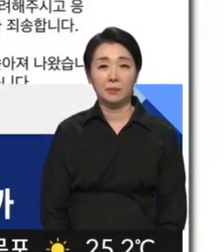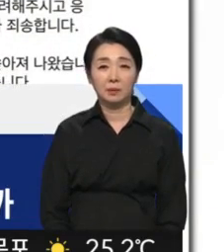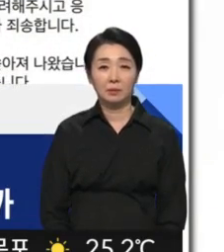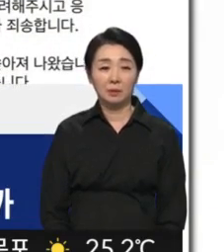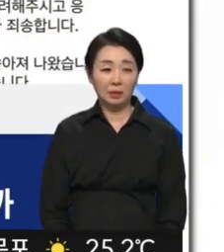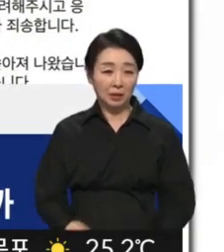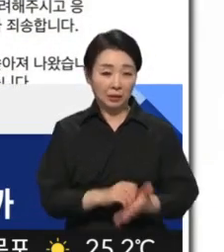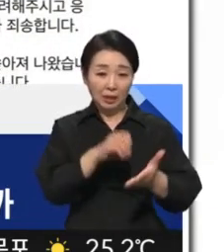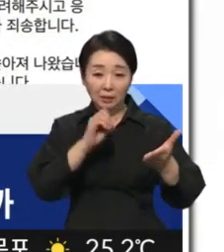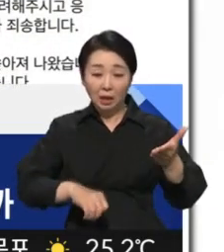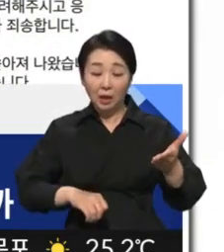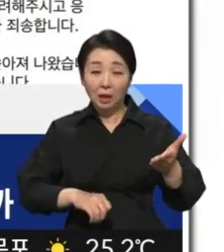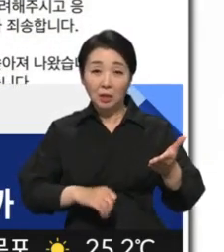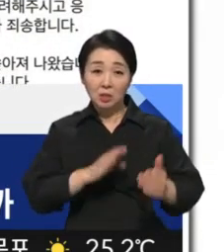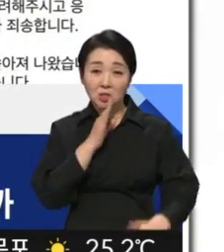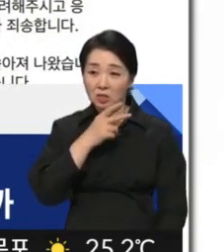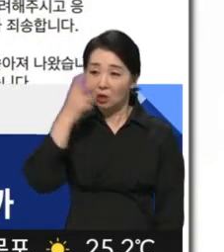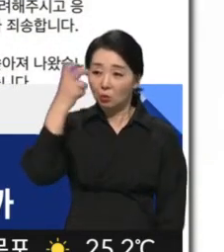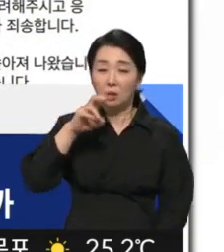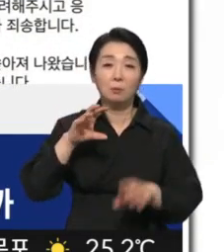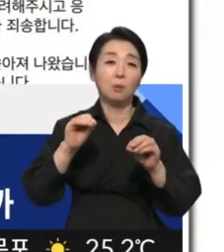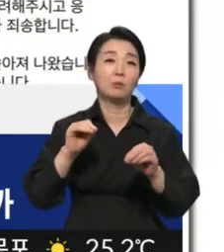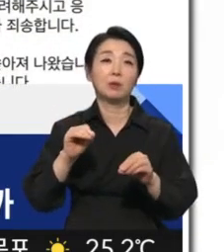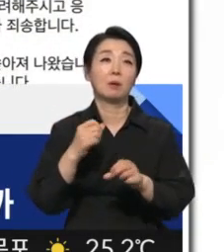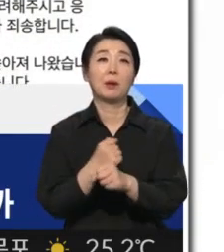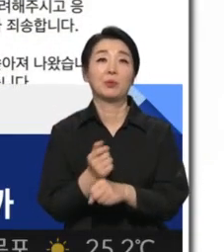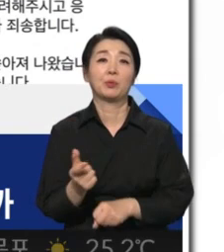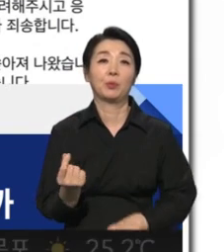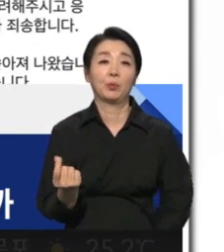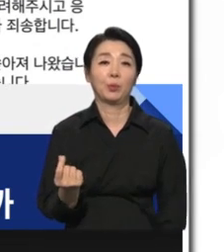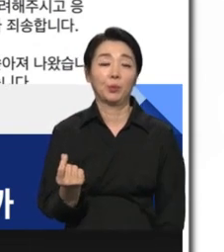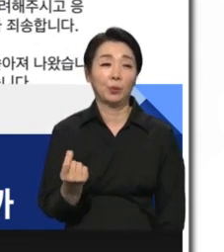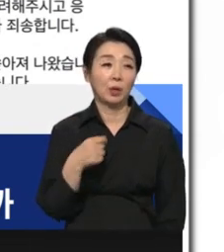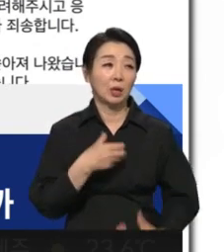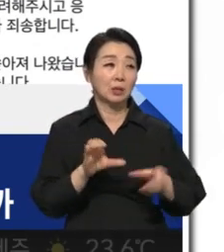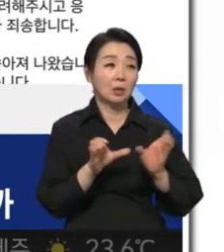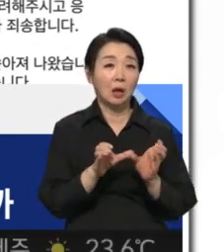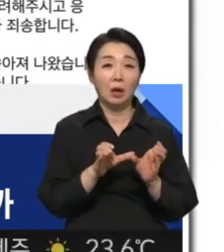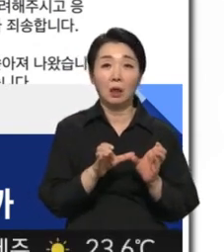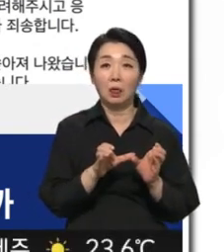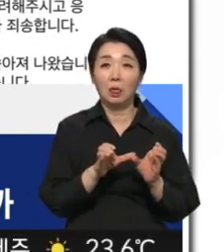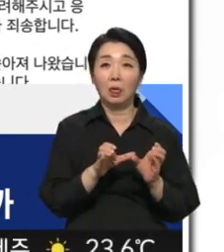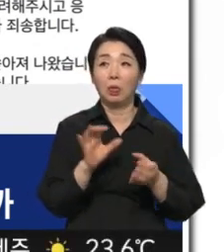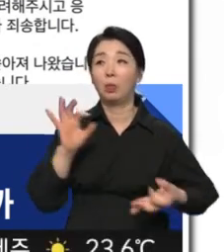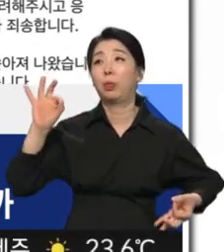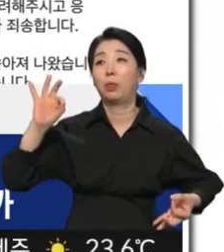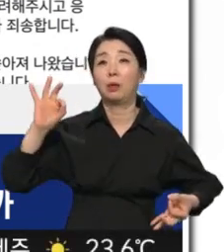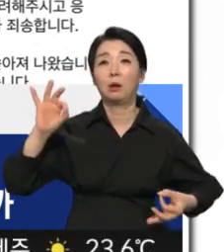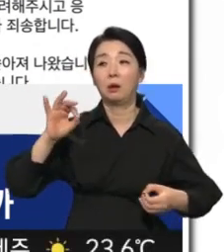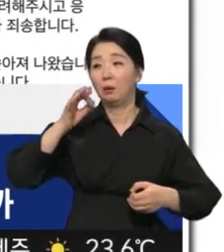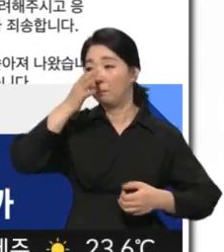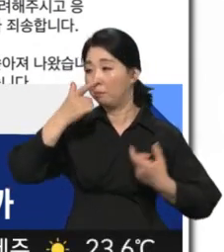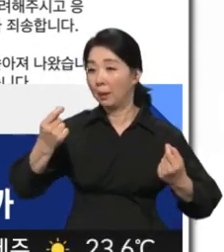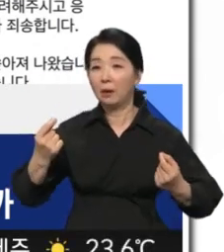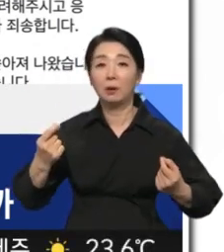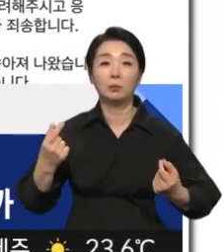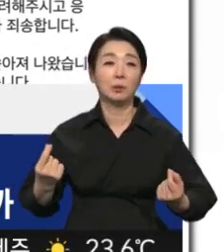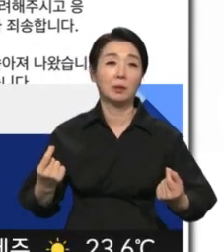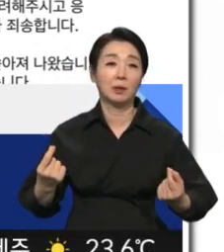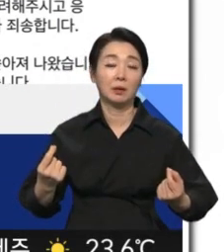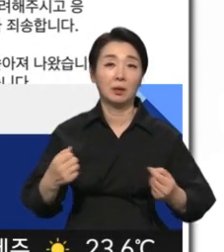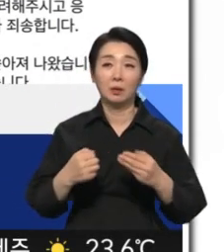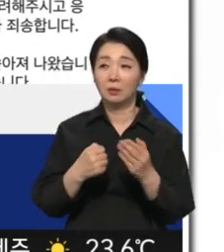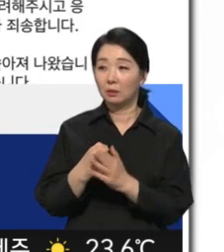이 진상조사 자체가 스톱되게 만들었고 당이 아무것도 못하는 자정 능력이 없는 정당으로 지금 되어버렸으니까 저는